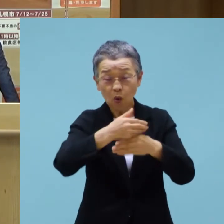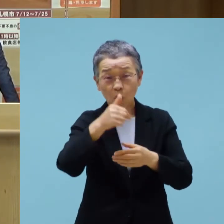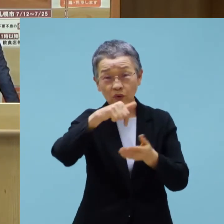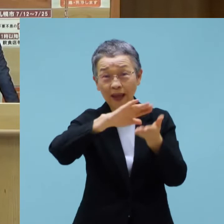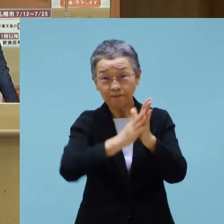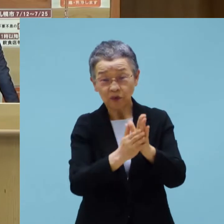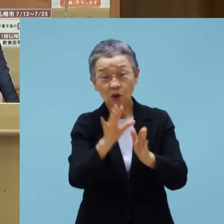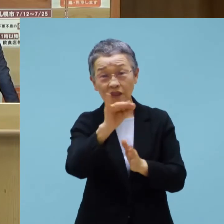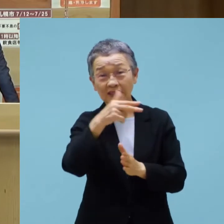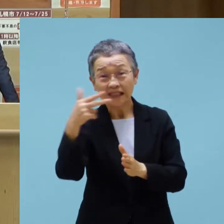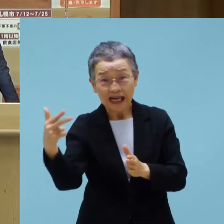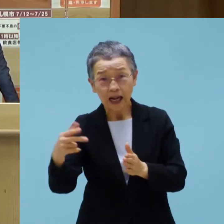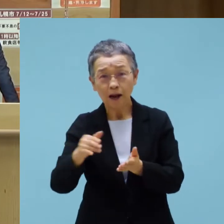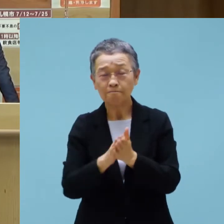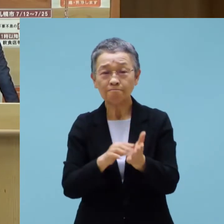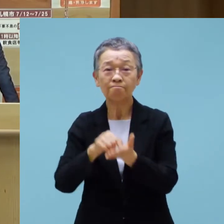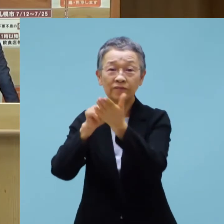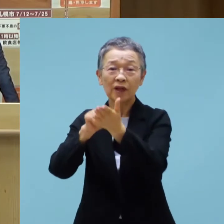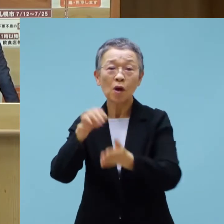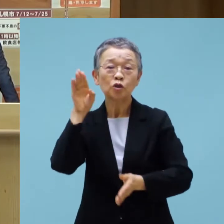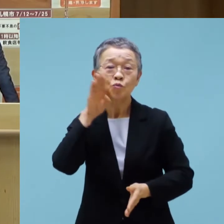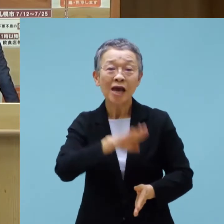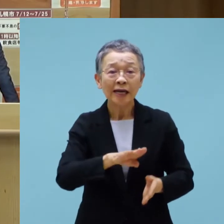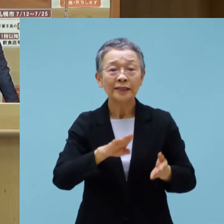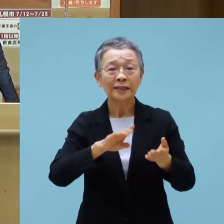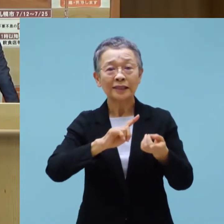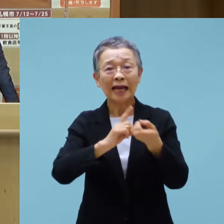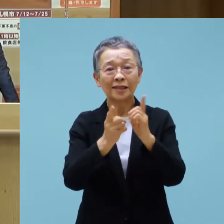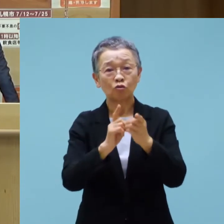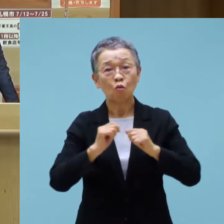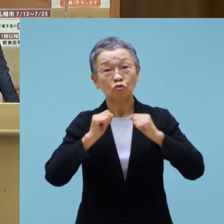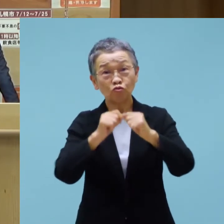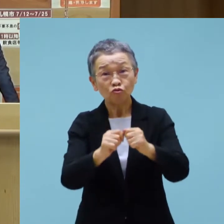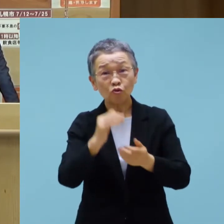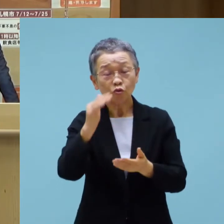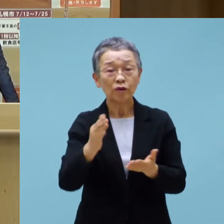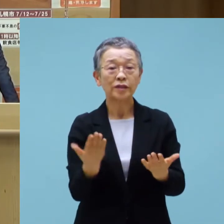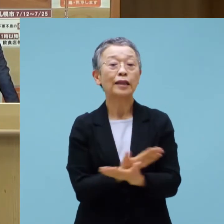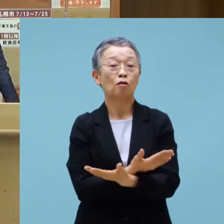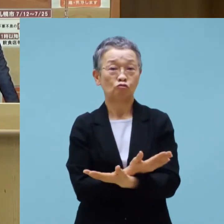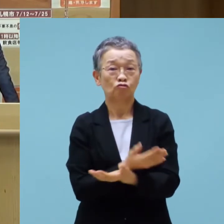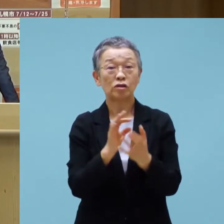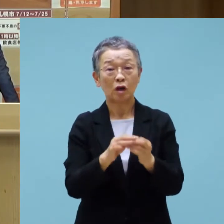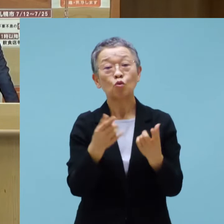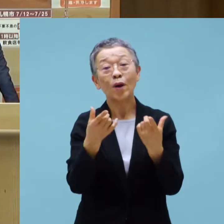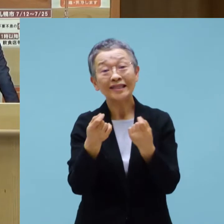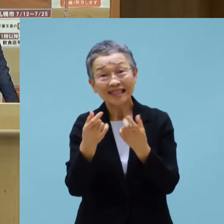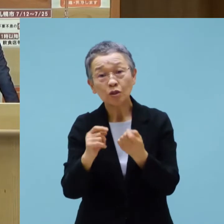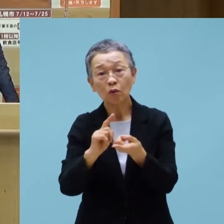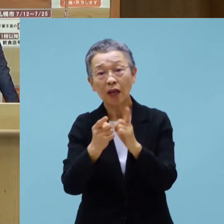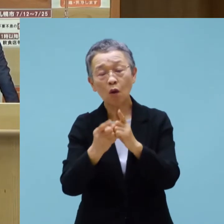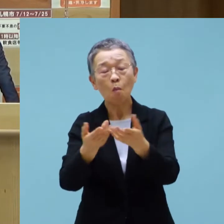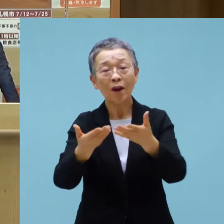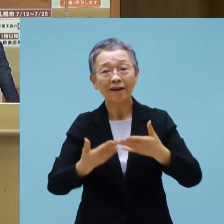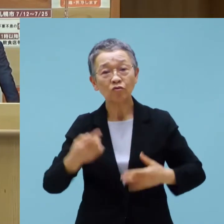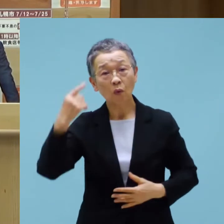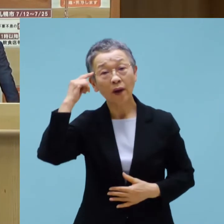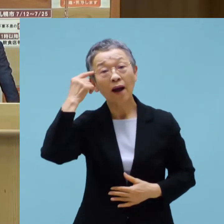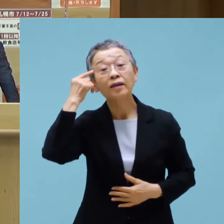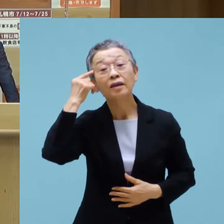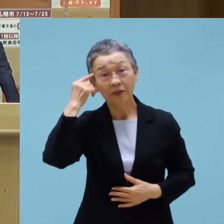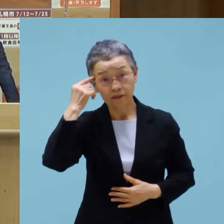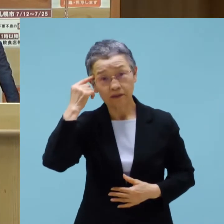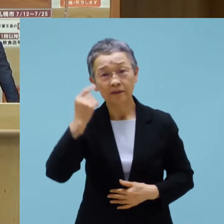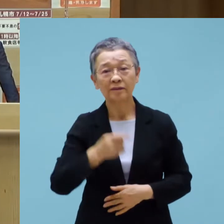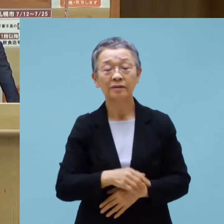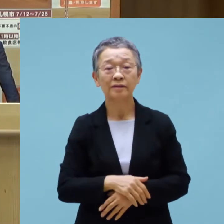場合には速やかに対応するということになっているので、まあ、そこはしっかり国として対応いただけるというふうに考えています。